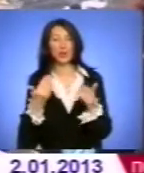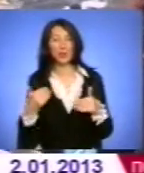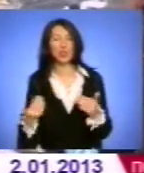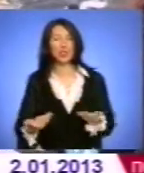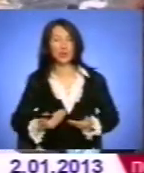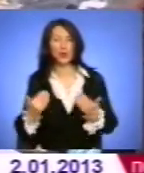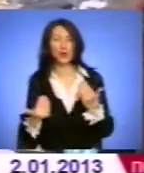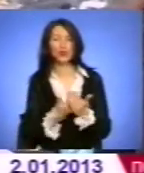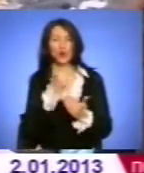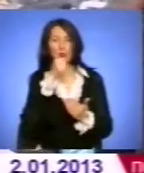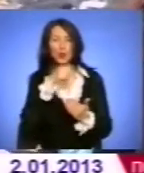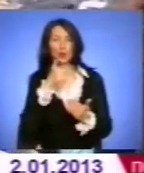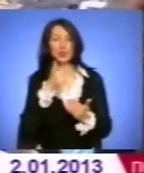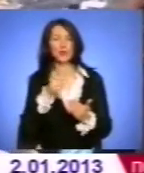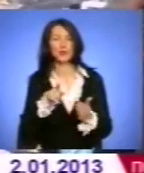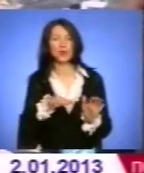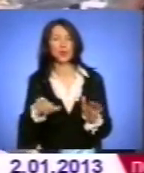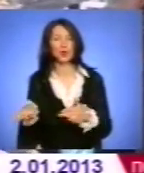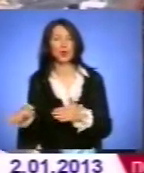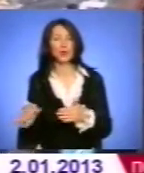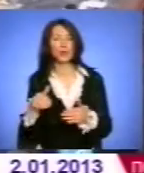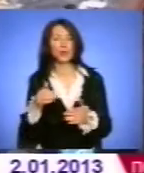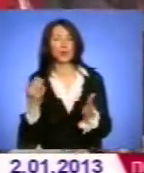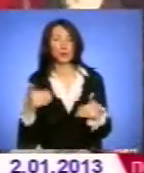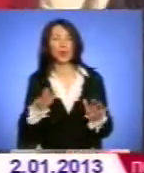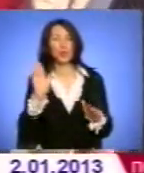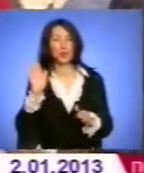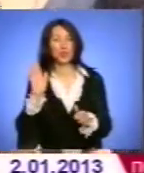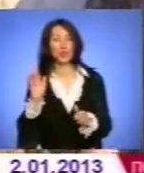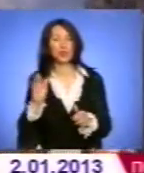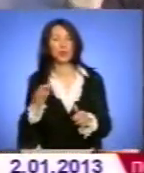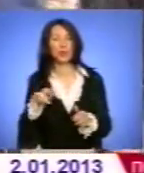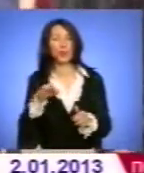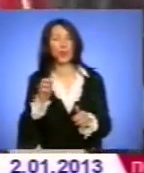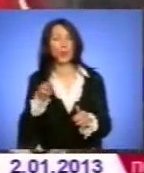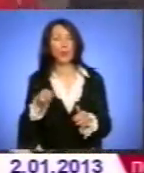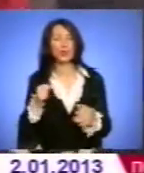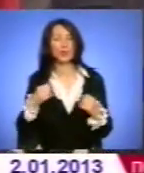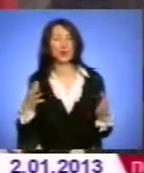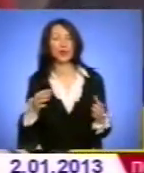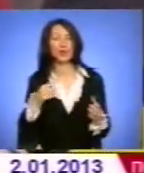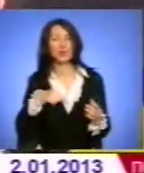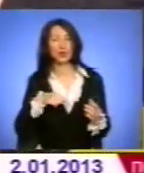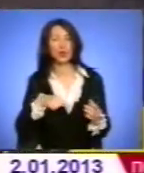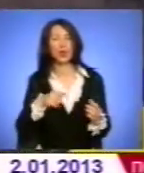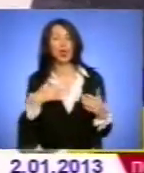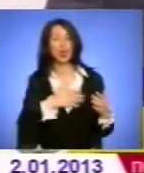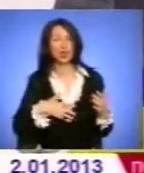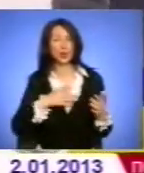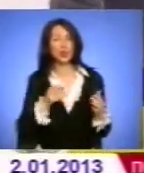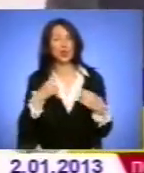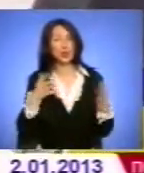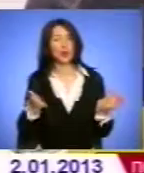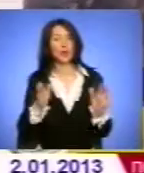новому році, і з минулим вже попрощатися. Постсвятковий синдром – це розчарування, що свято минуло, а